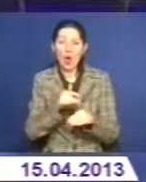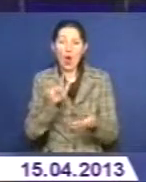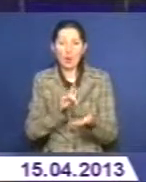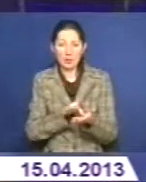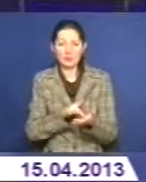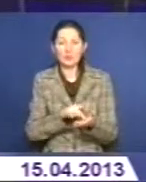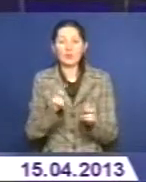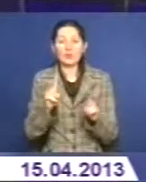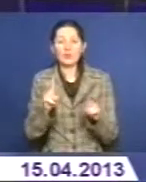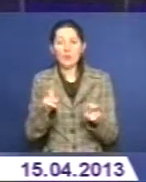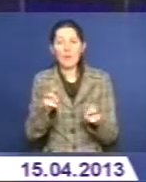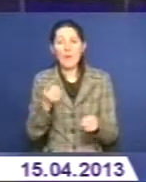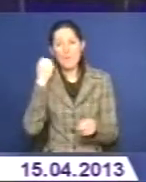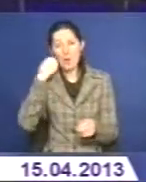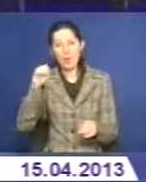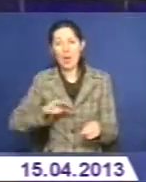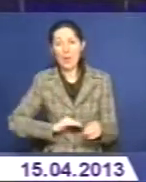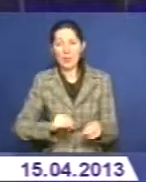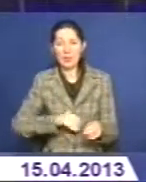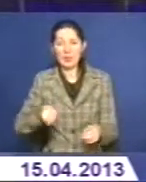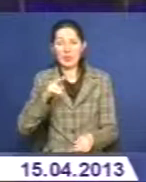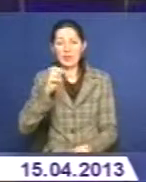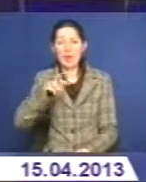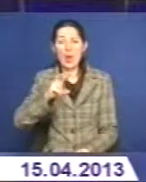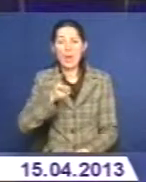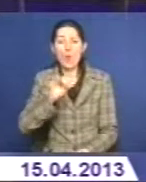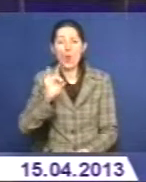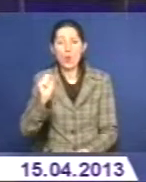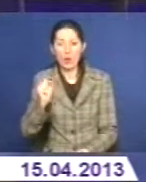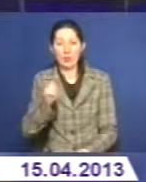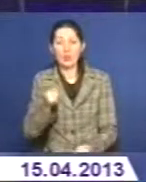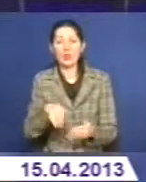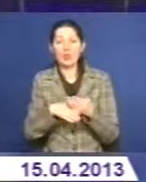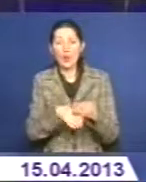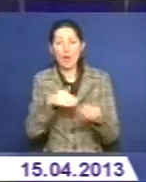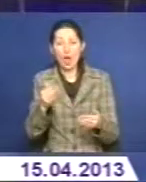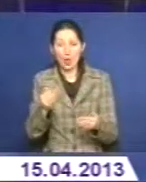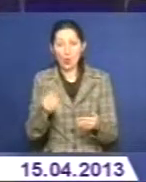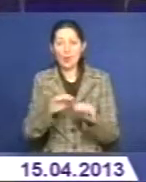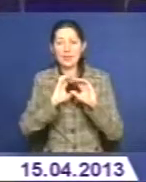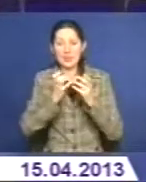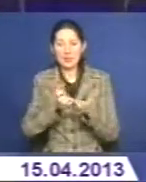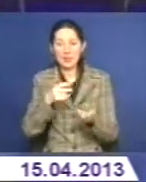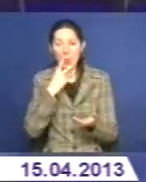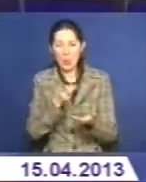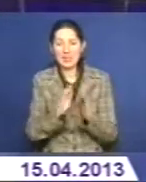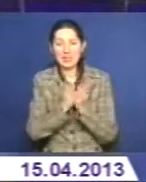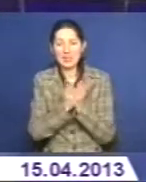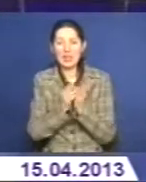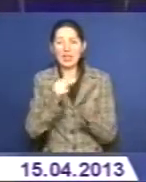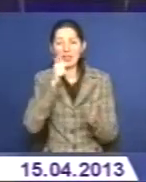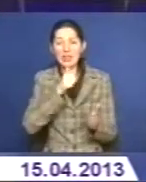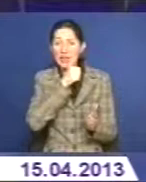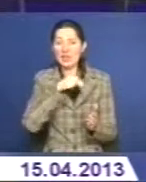переміг приватний підприємець Тарас Демкура, за сприяння якого світ побачила книга Таєна Пінзеля. А в номінації «Майбутнє